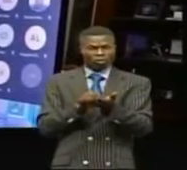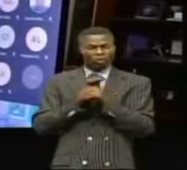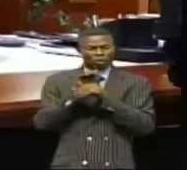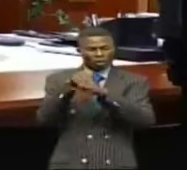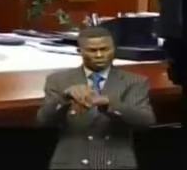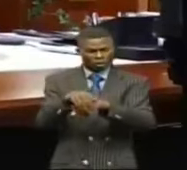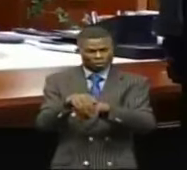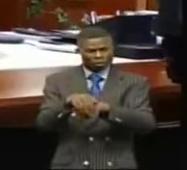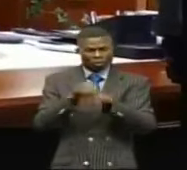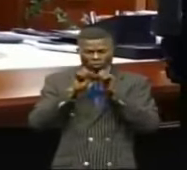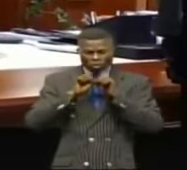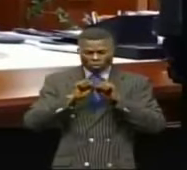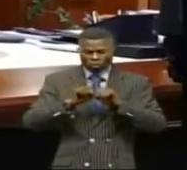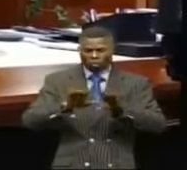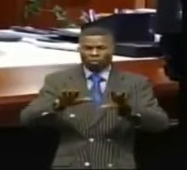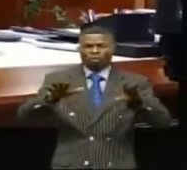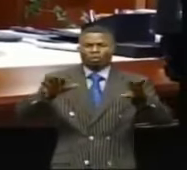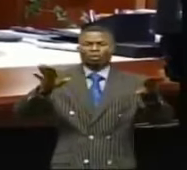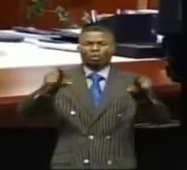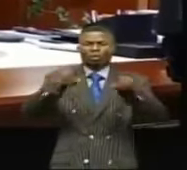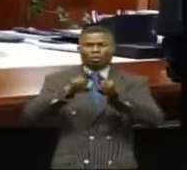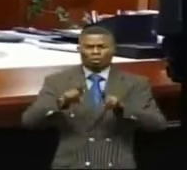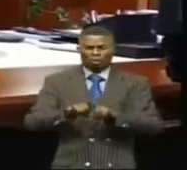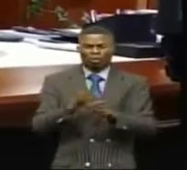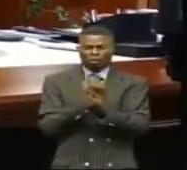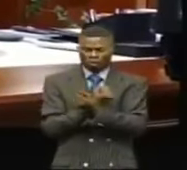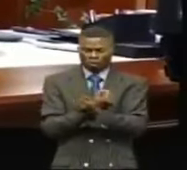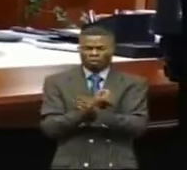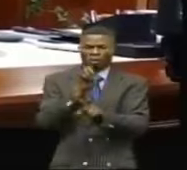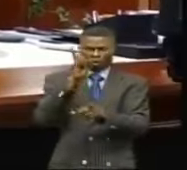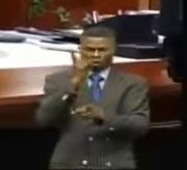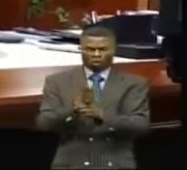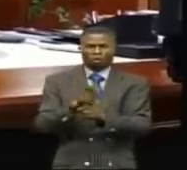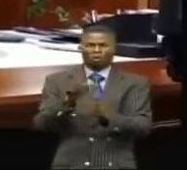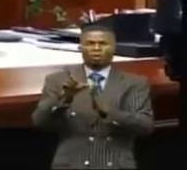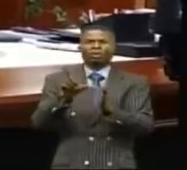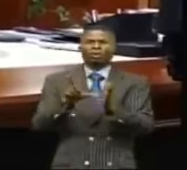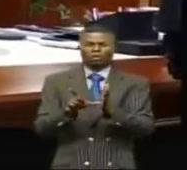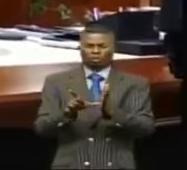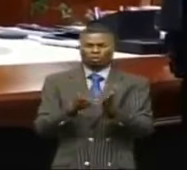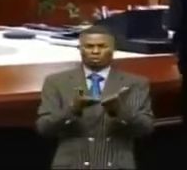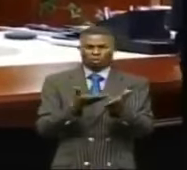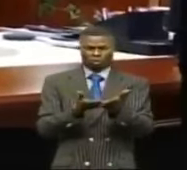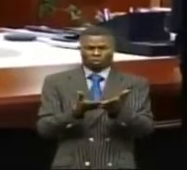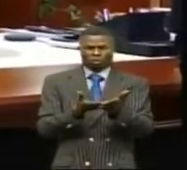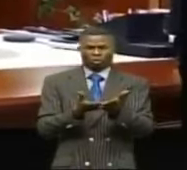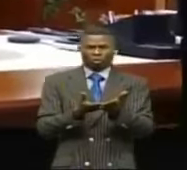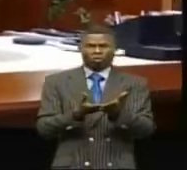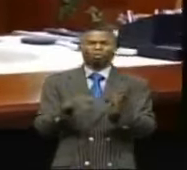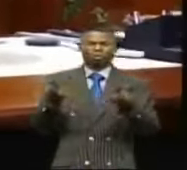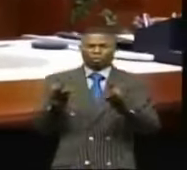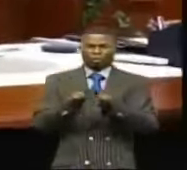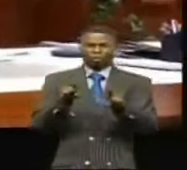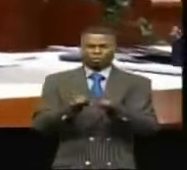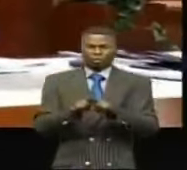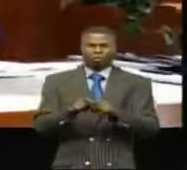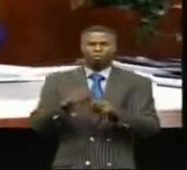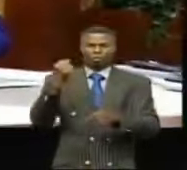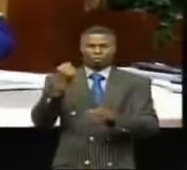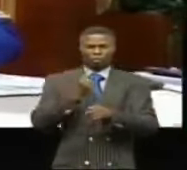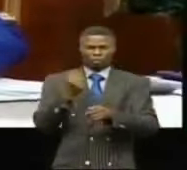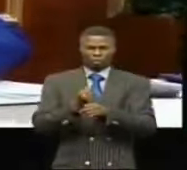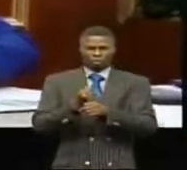la vulgarisation et à la stricte application des textes légaux et réglementaires y relatifs au travers des